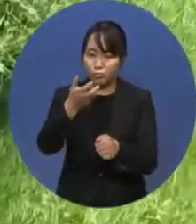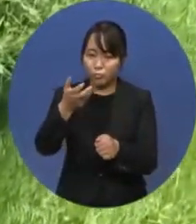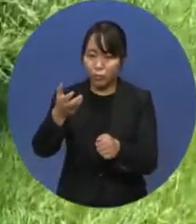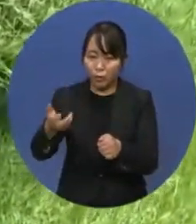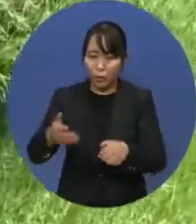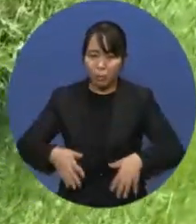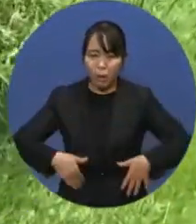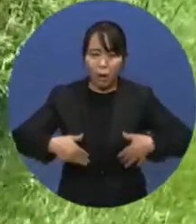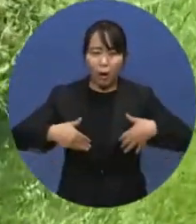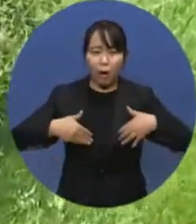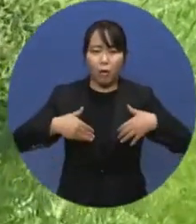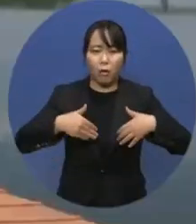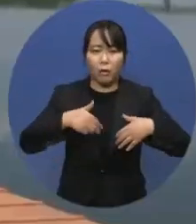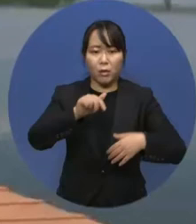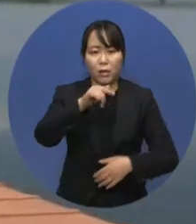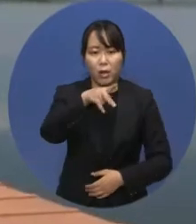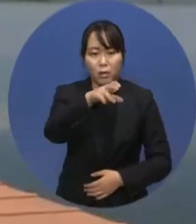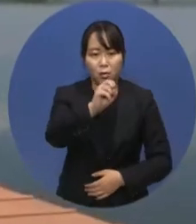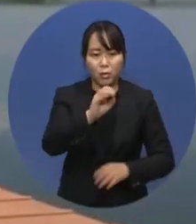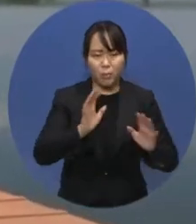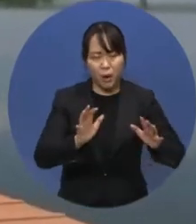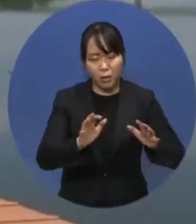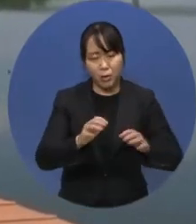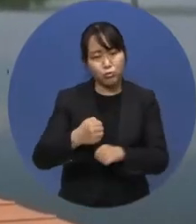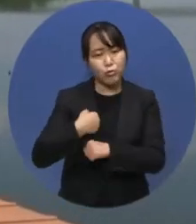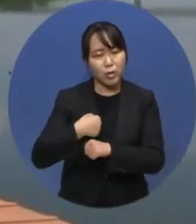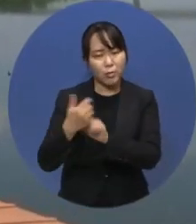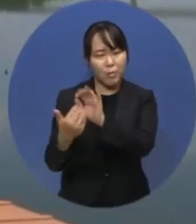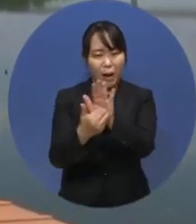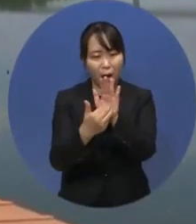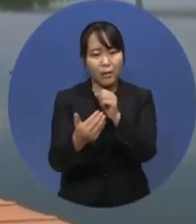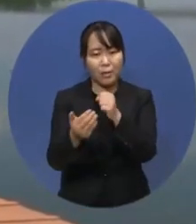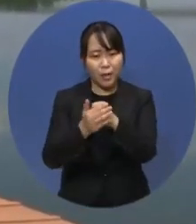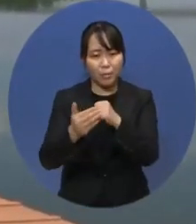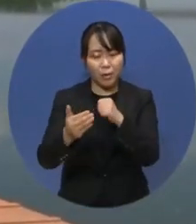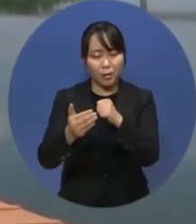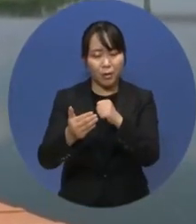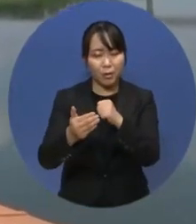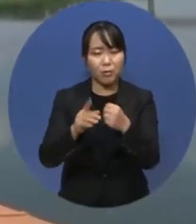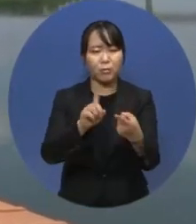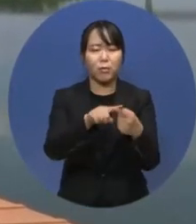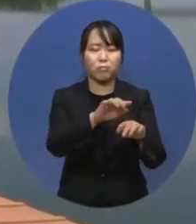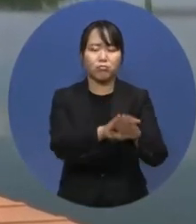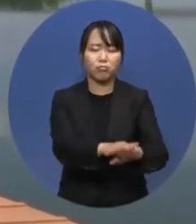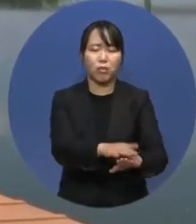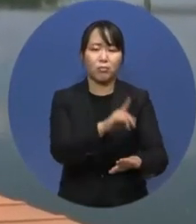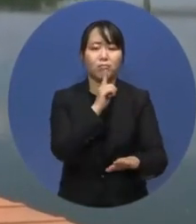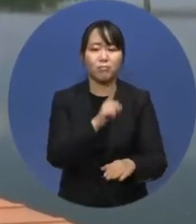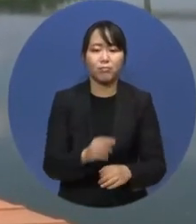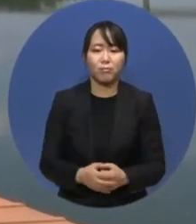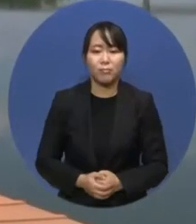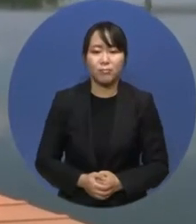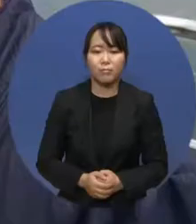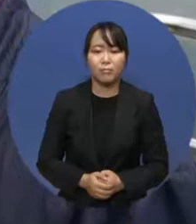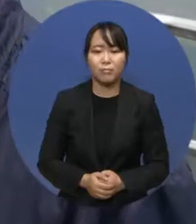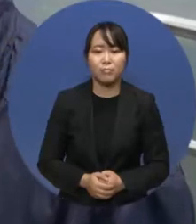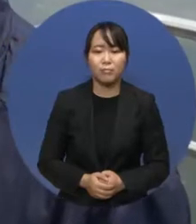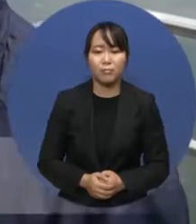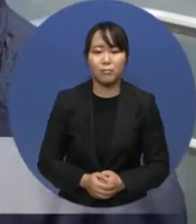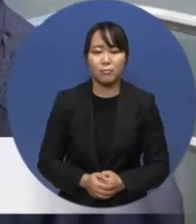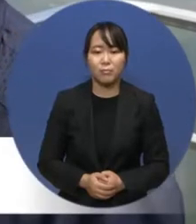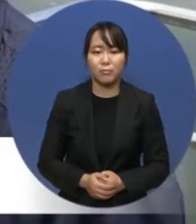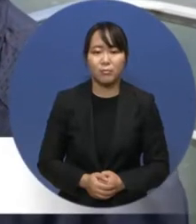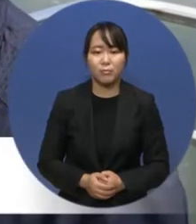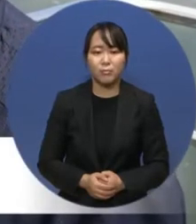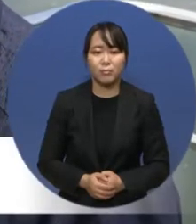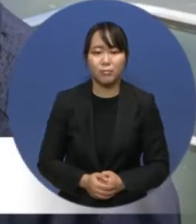급하게 개경에서 달려온 군사들이 제지에 강을 건너지 못했다고 후손은 전하고 있습니다.